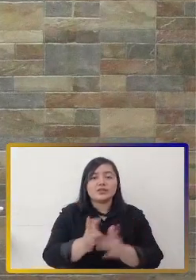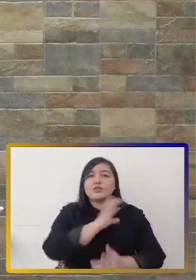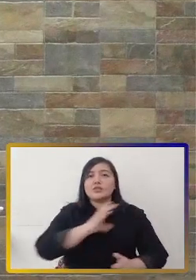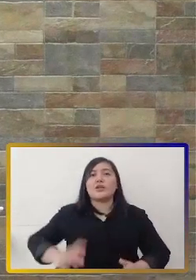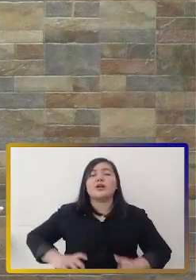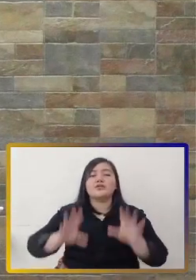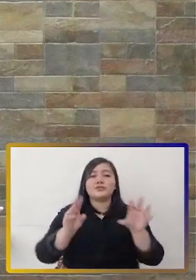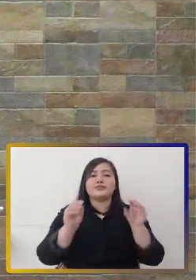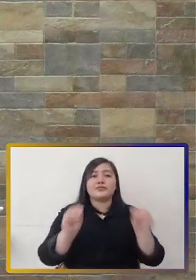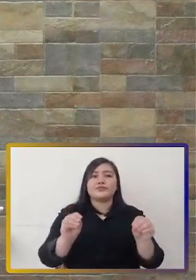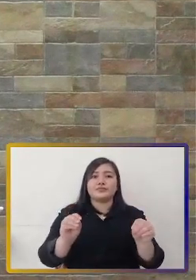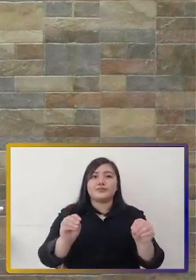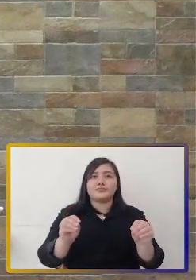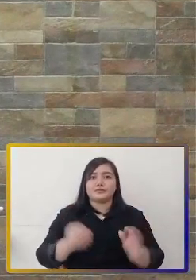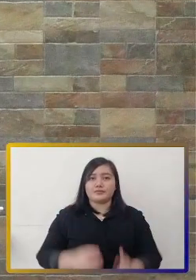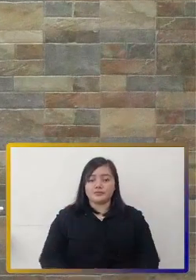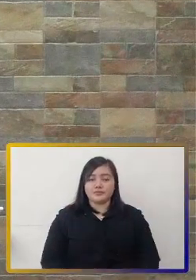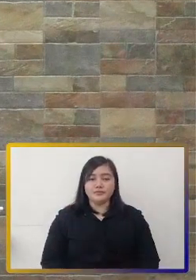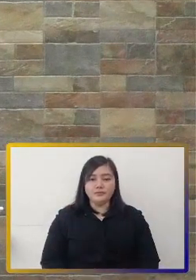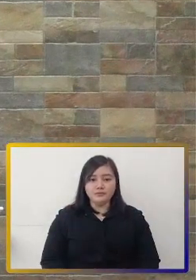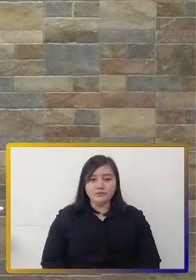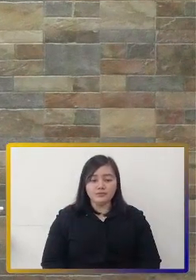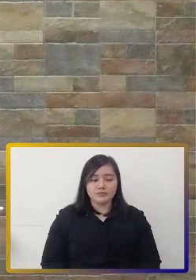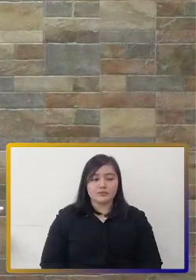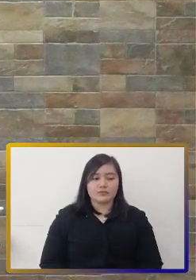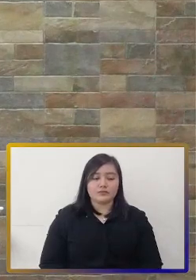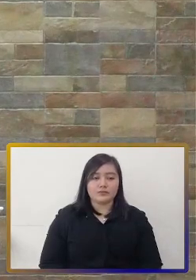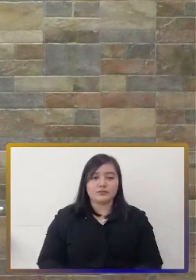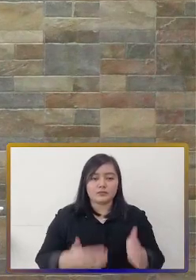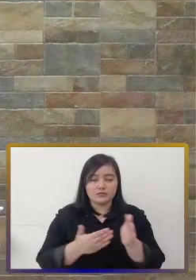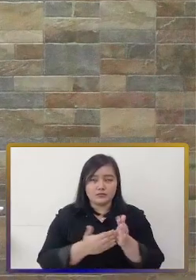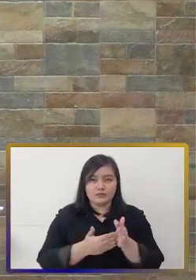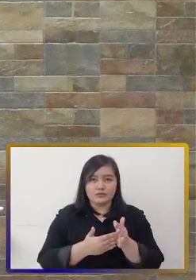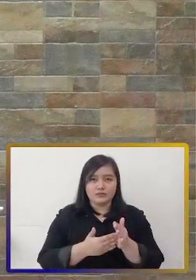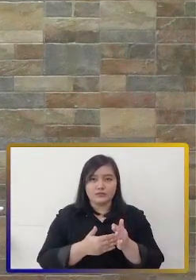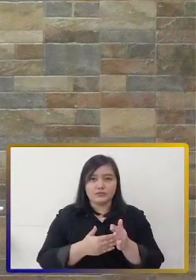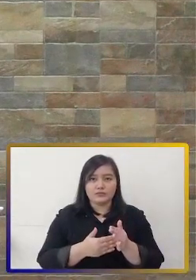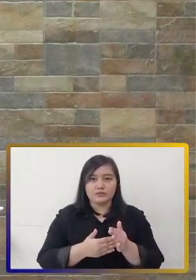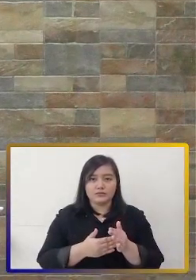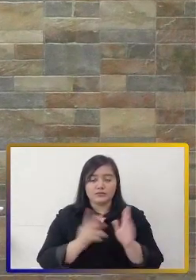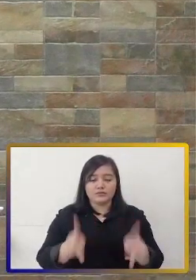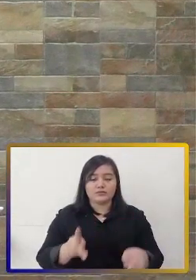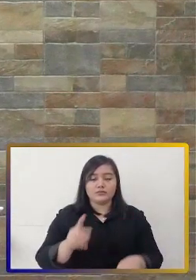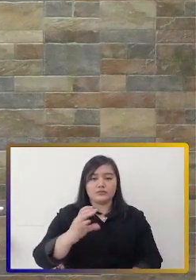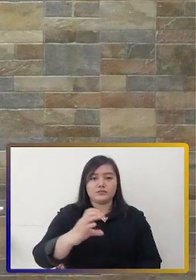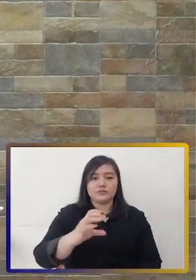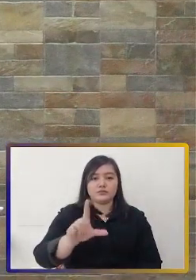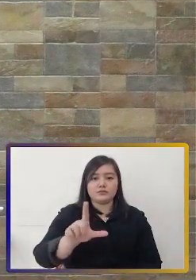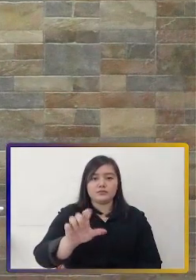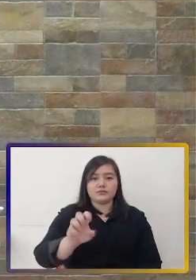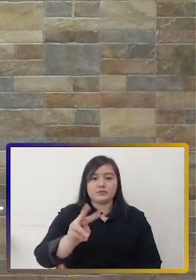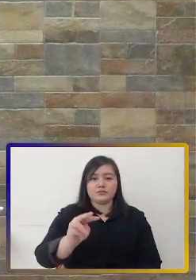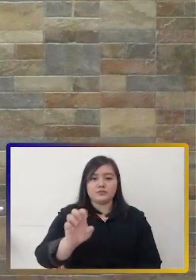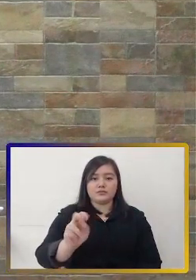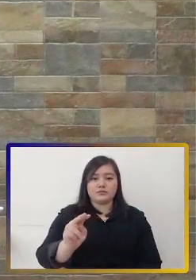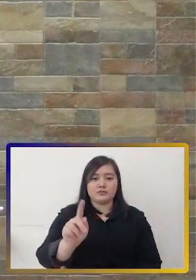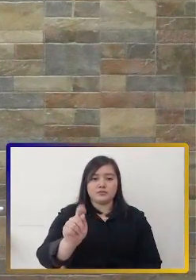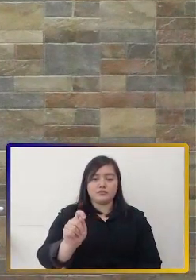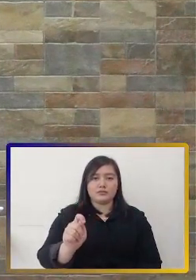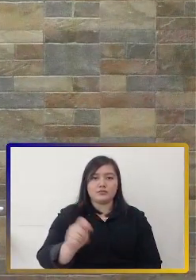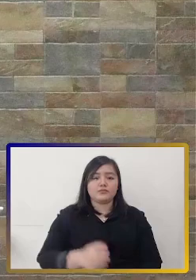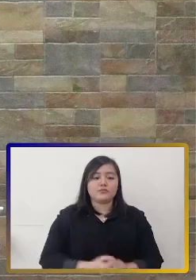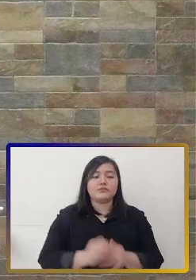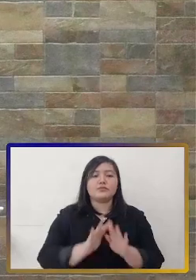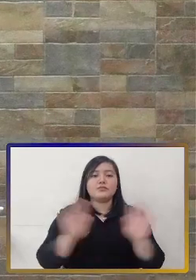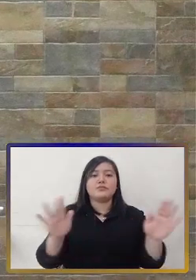Panginoong Jesucristo palagi. You see? So again, si Clement po, Philippians chapter 4, verse number 3.